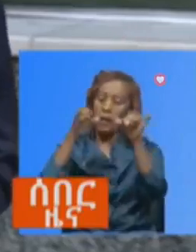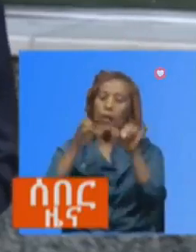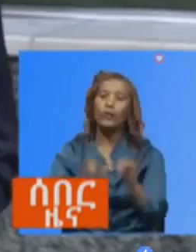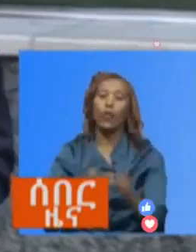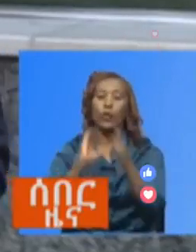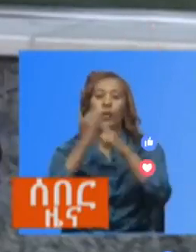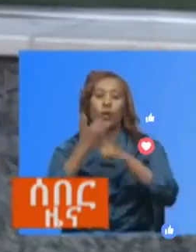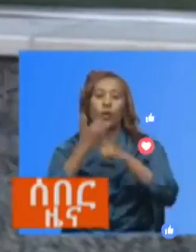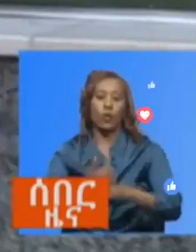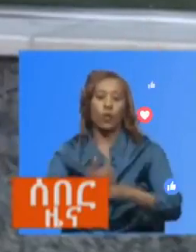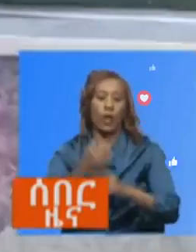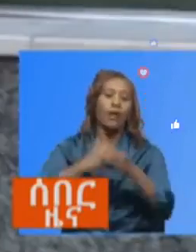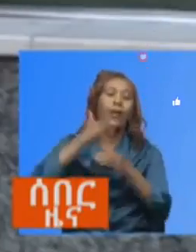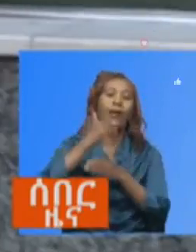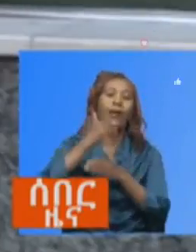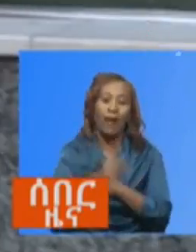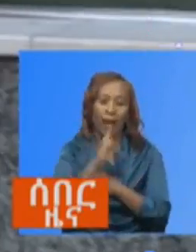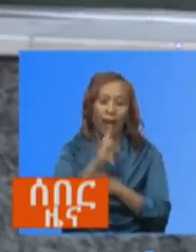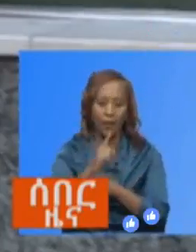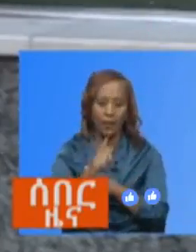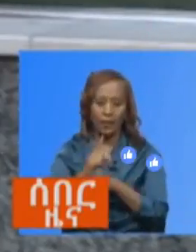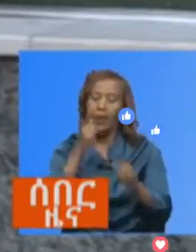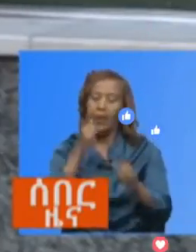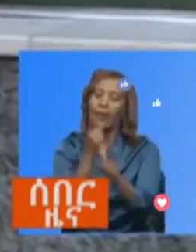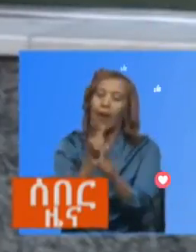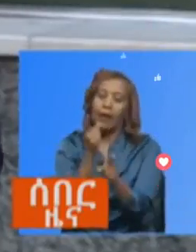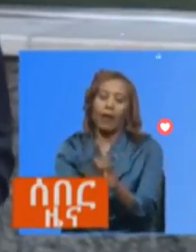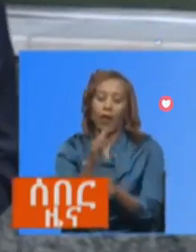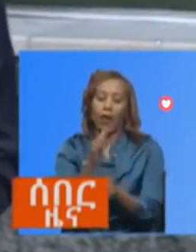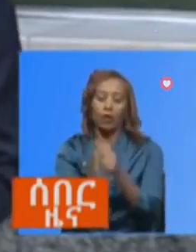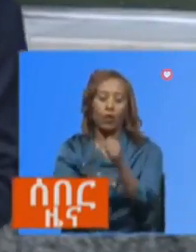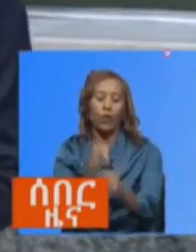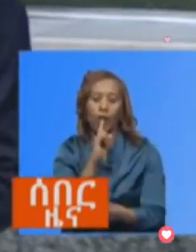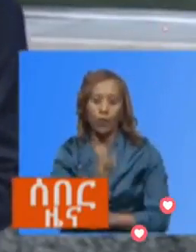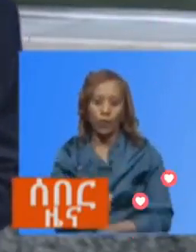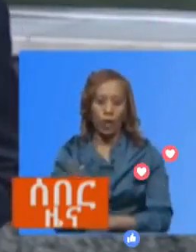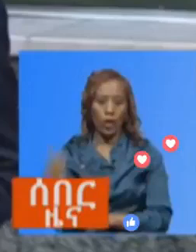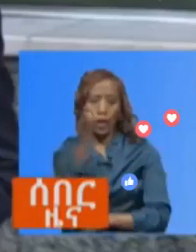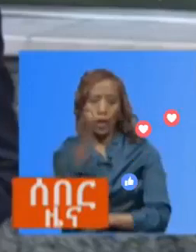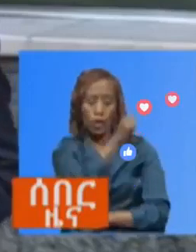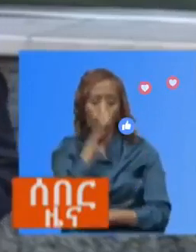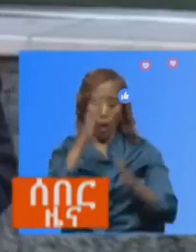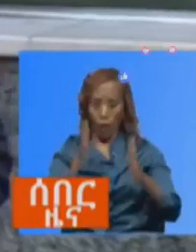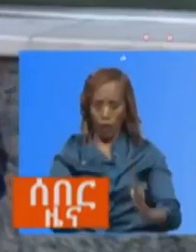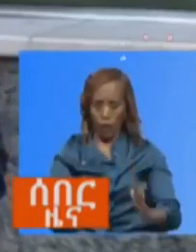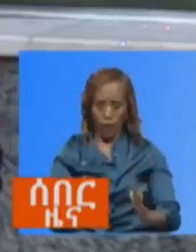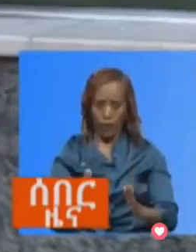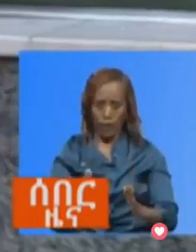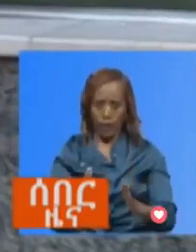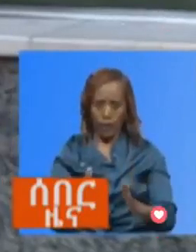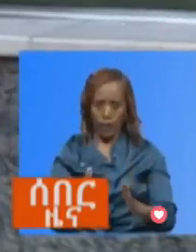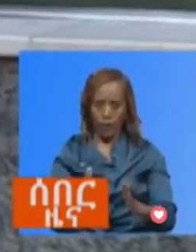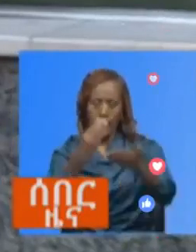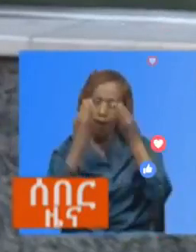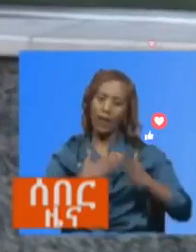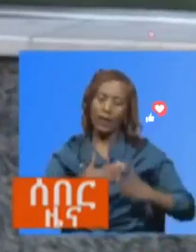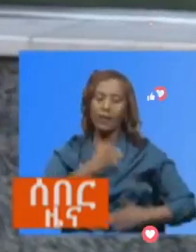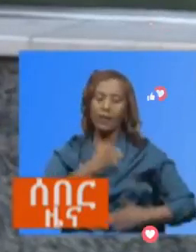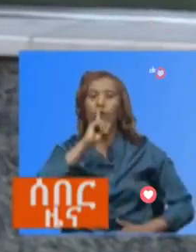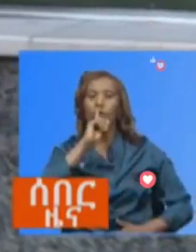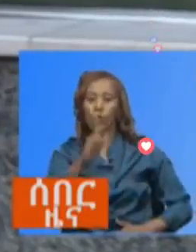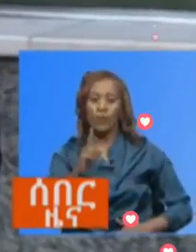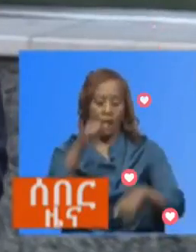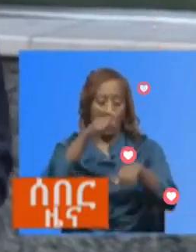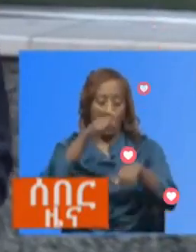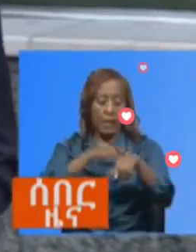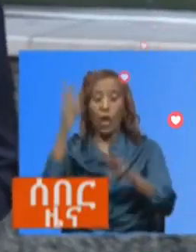ሁኔታ በቀጣይነት እያረጋገጡ መሄዱ ነው። ኢትዮጵያዊነት ያስተማረን እውነታ